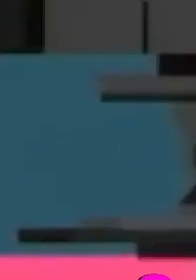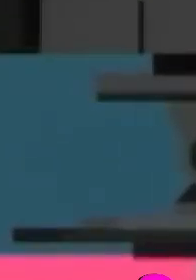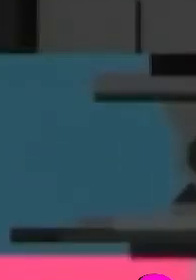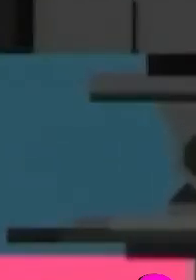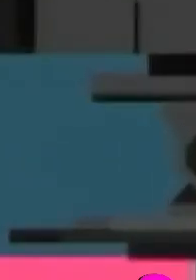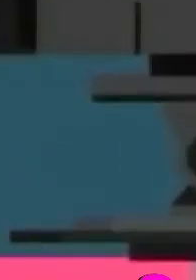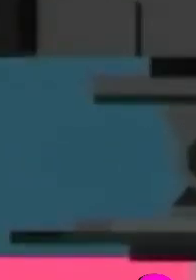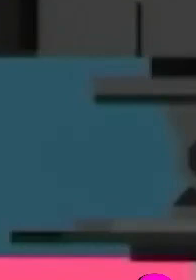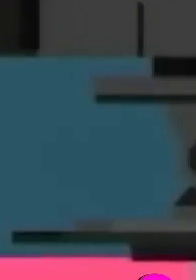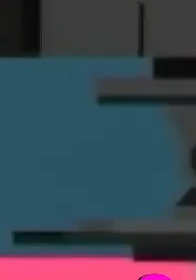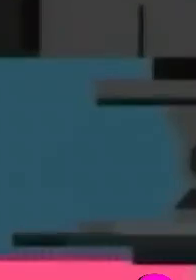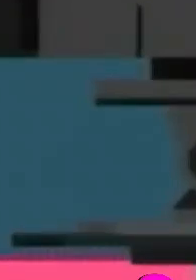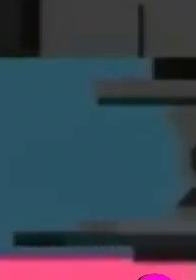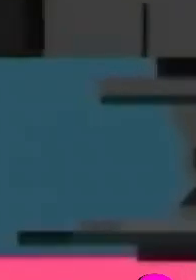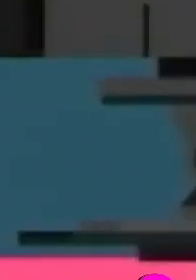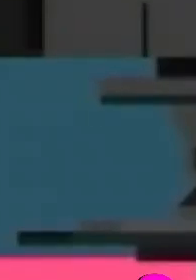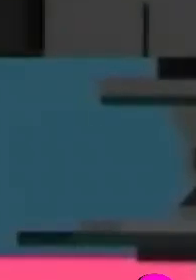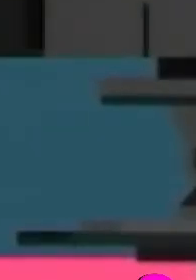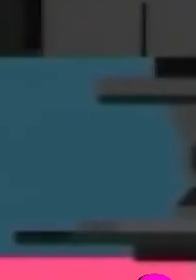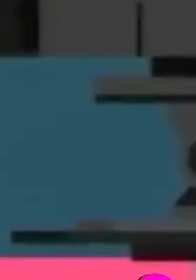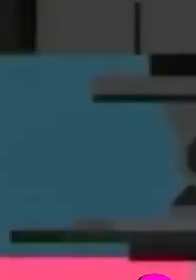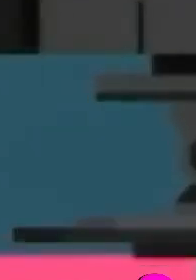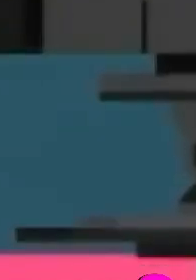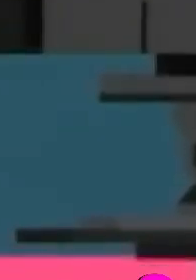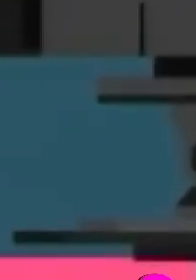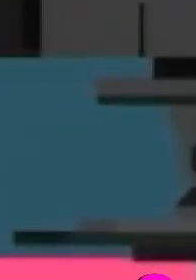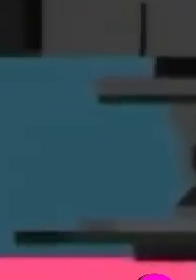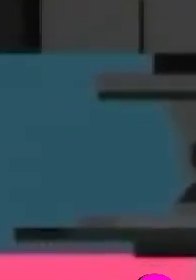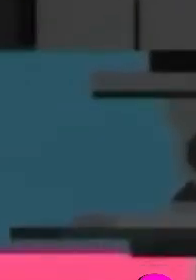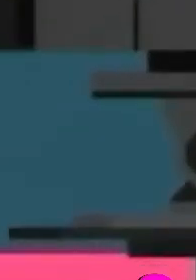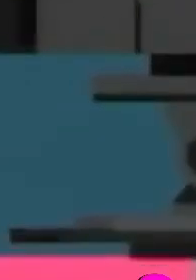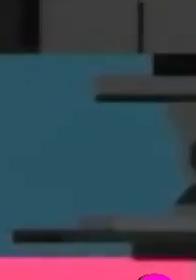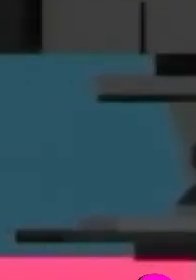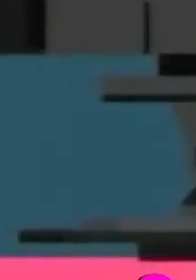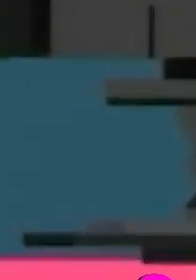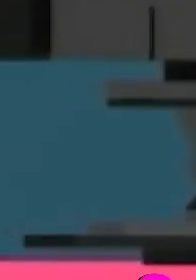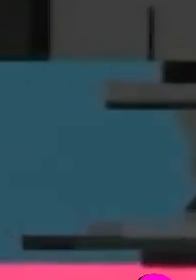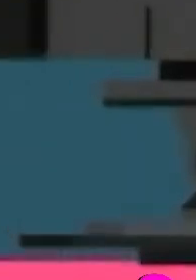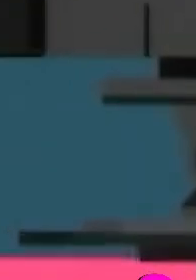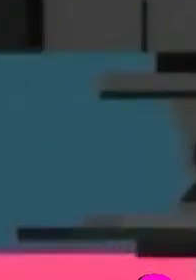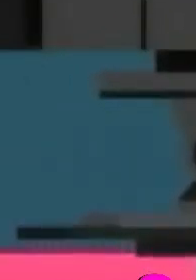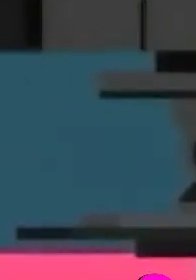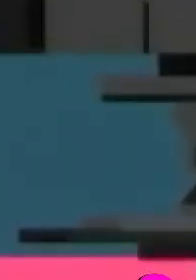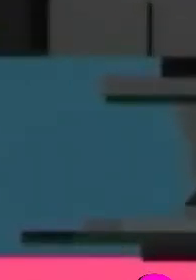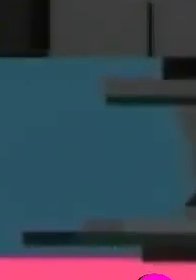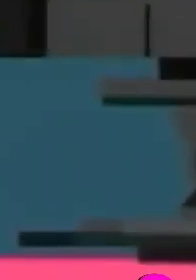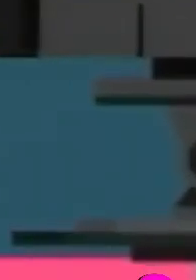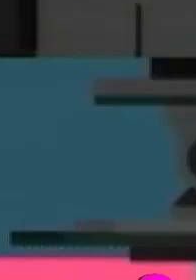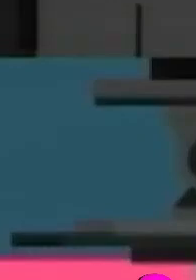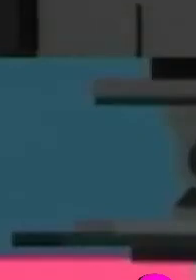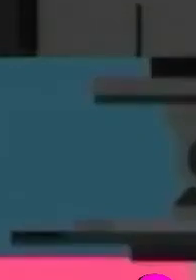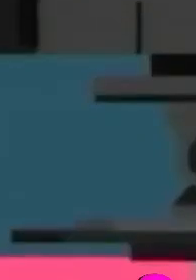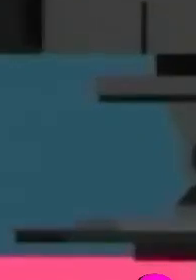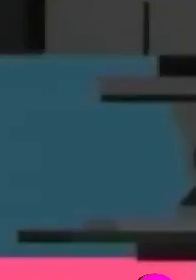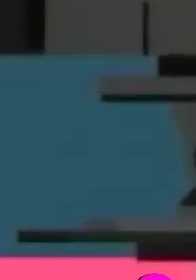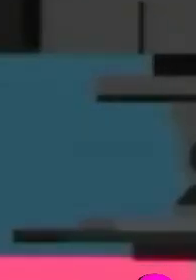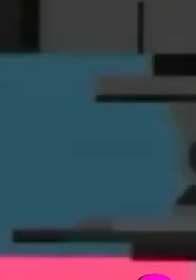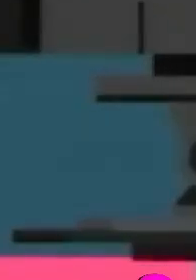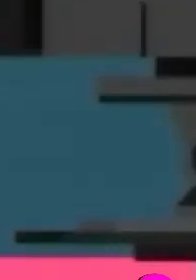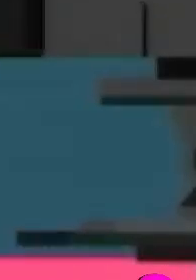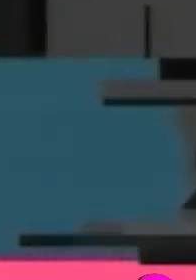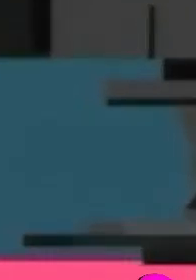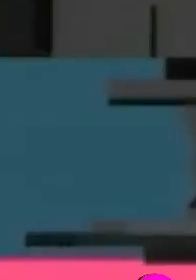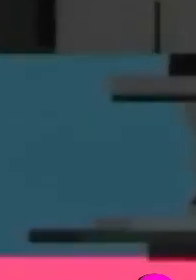ده شايل همك. هي ومين، أولوياتك واهتماماتك هتلاقيها بس في هي